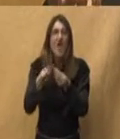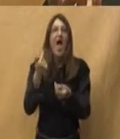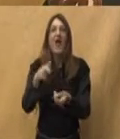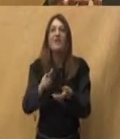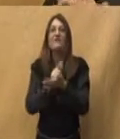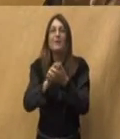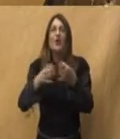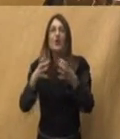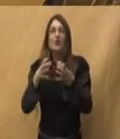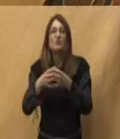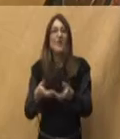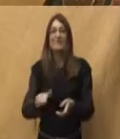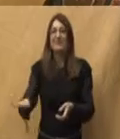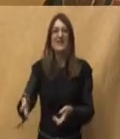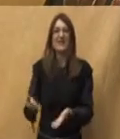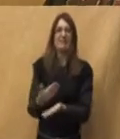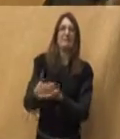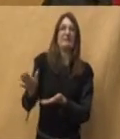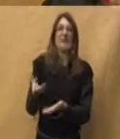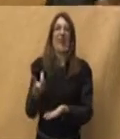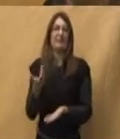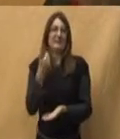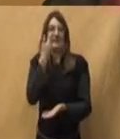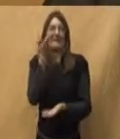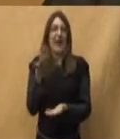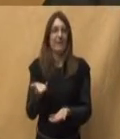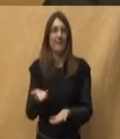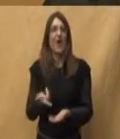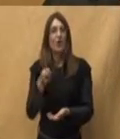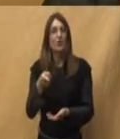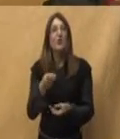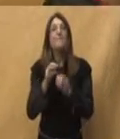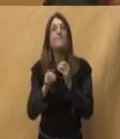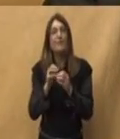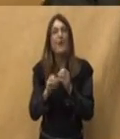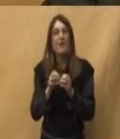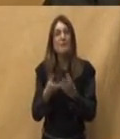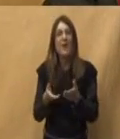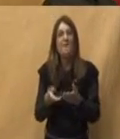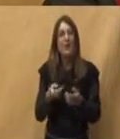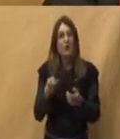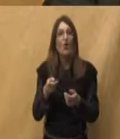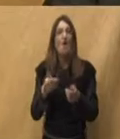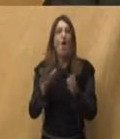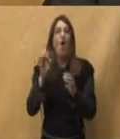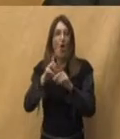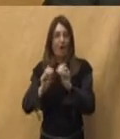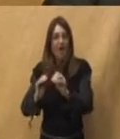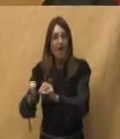društva neće prihvatiti dijete. Dakle, sve su to problemi kojim se naravno bave